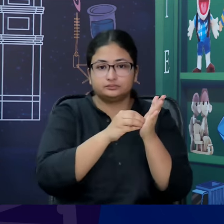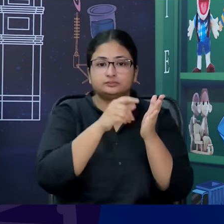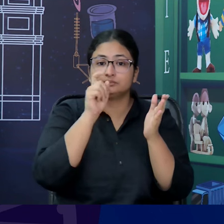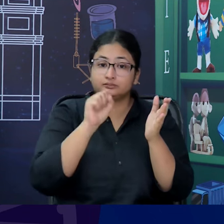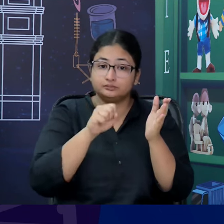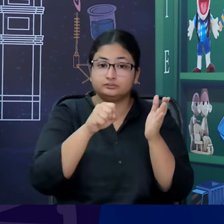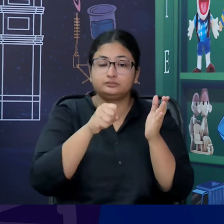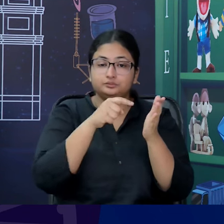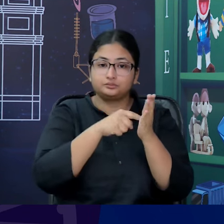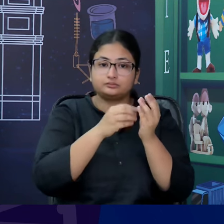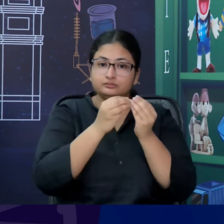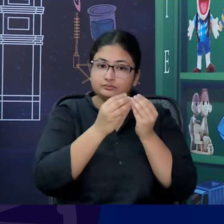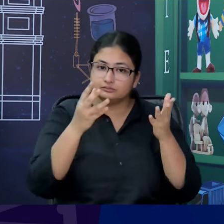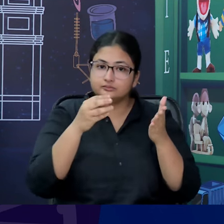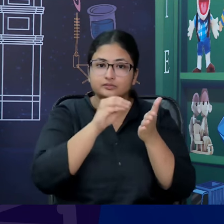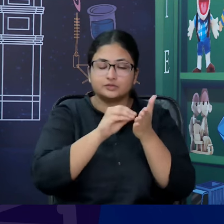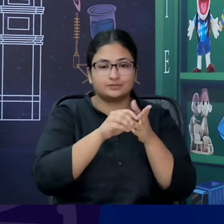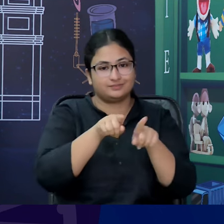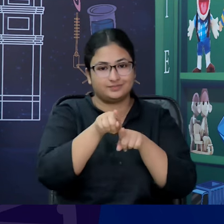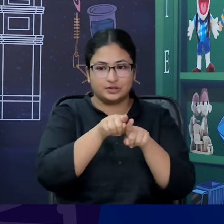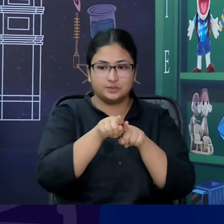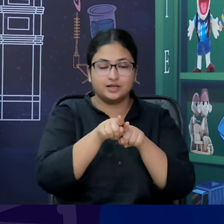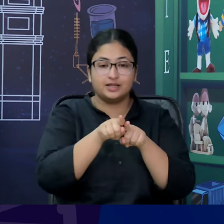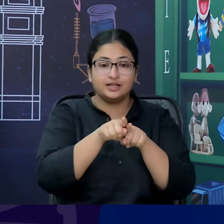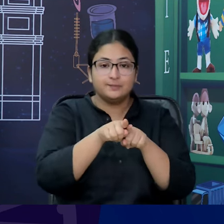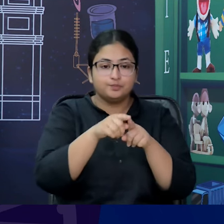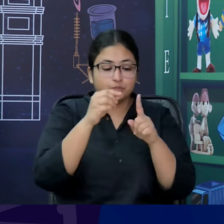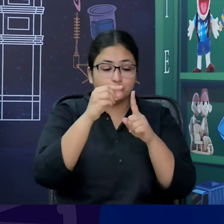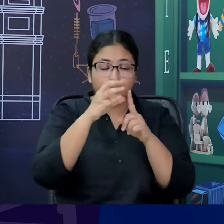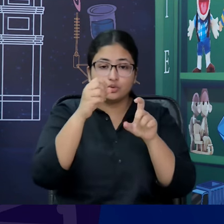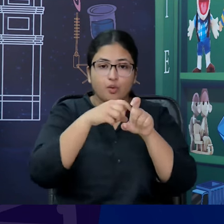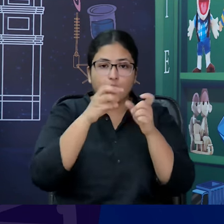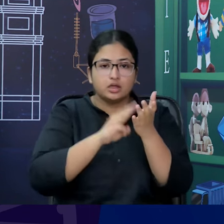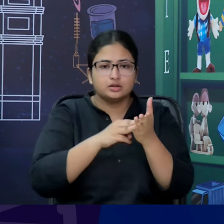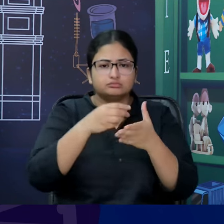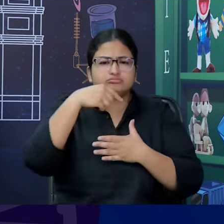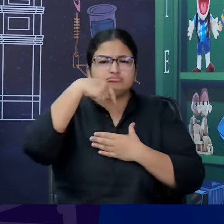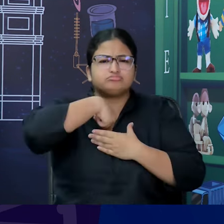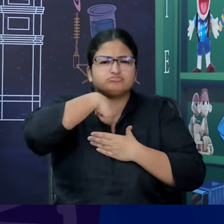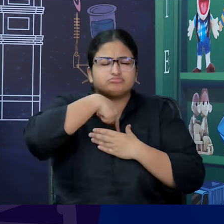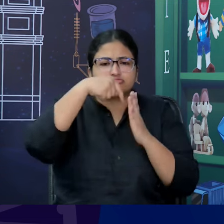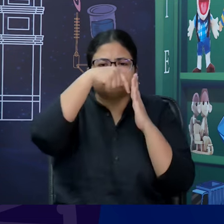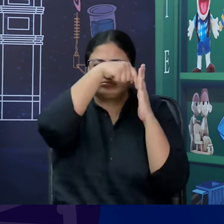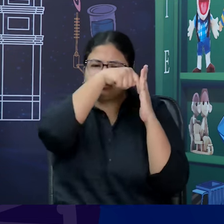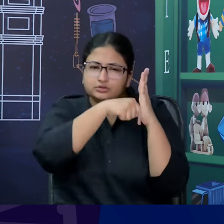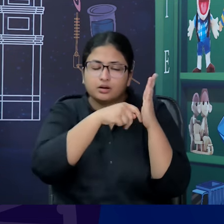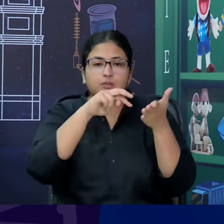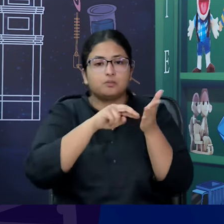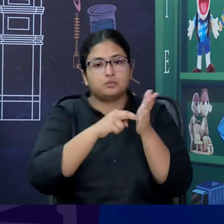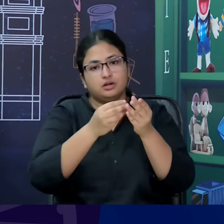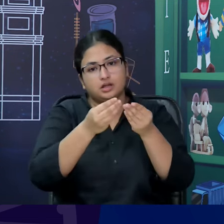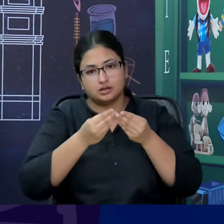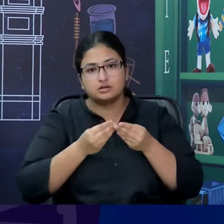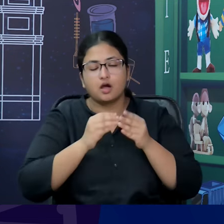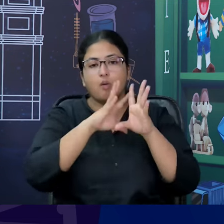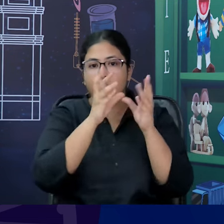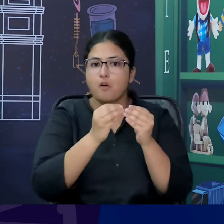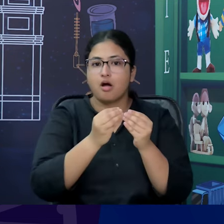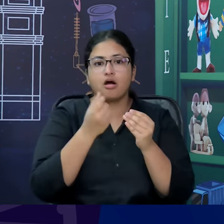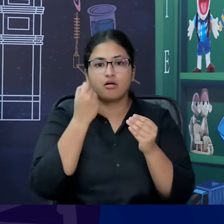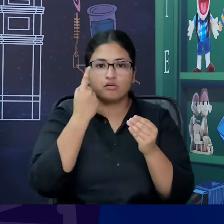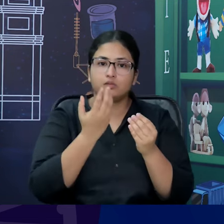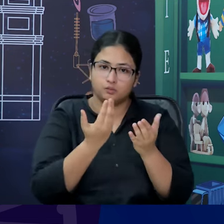जहां ना पहुंचे रवि वहां पहुंचे कवि तो यह उक्ति यहां जो है साक्षात होती है बिल्कुल